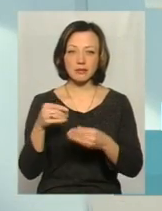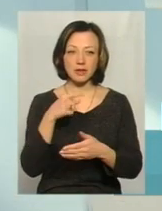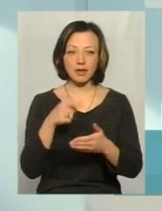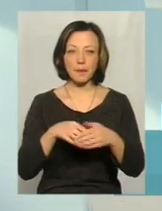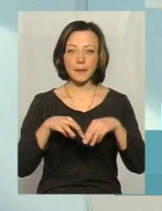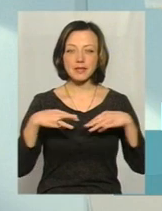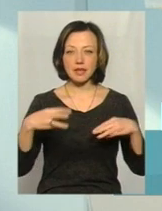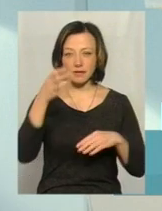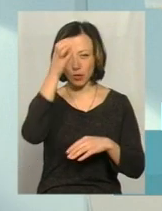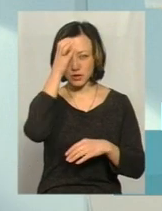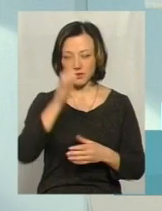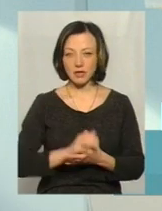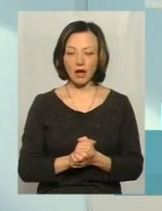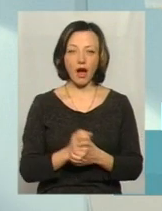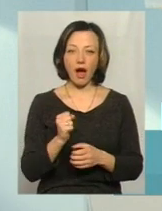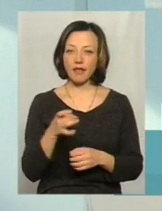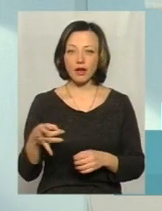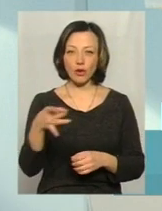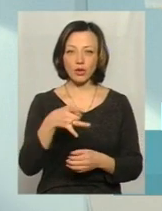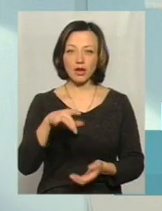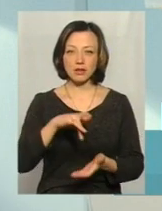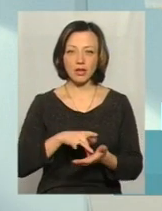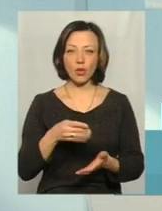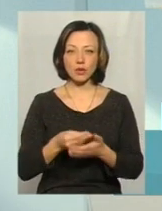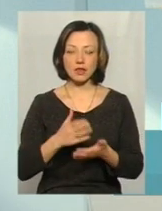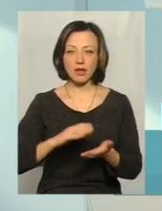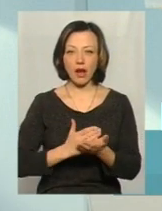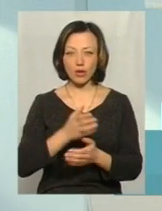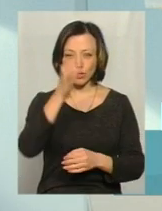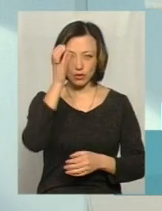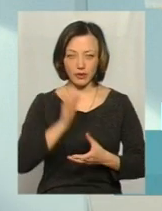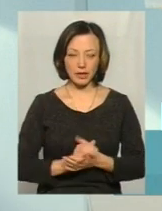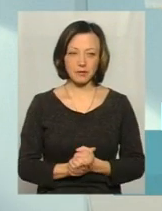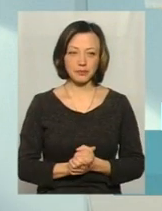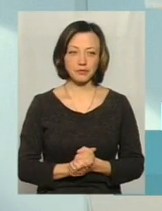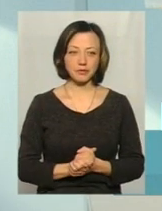до Міністерства освіти, а не до регіонального центру оцінювання якості освіти.